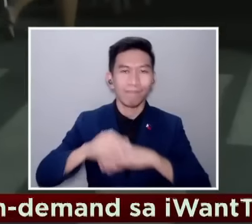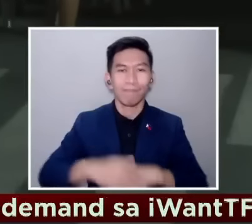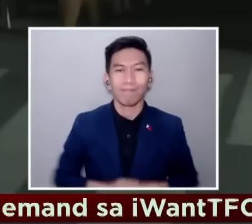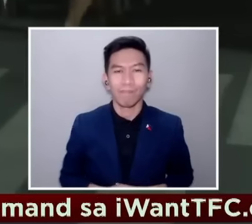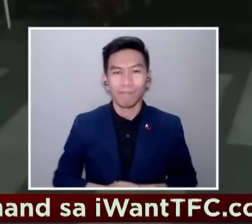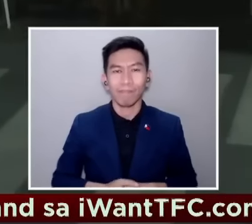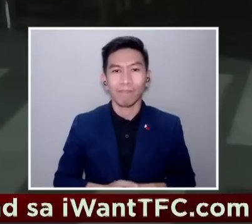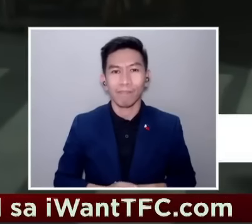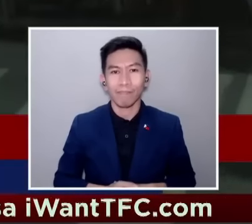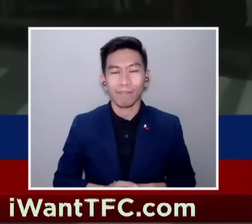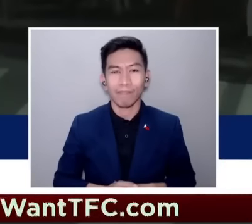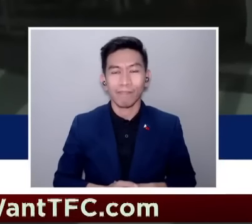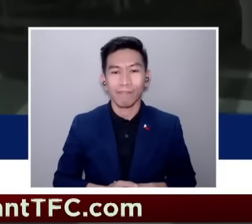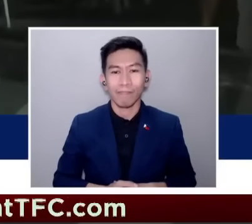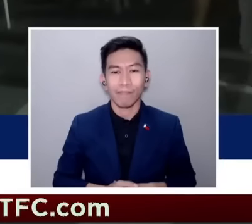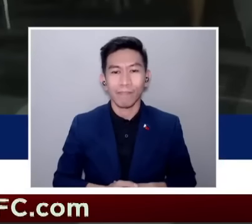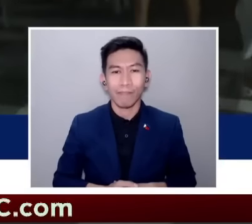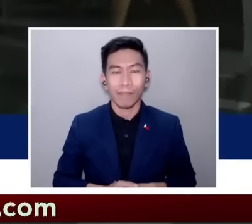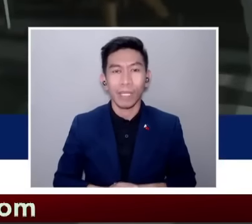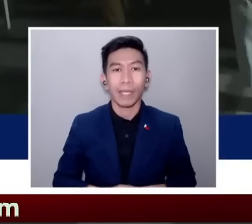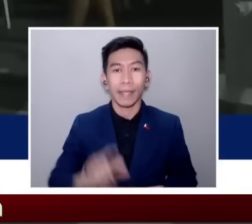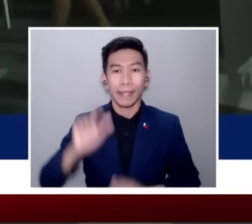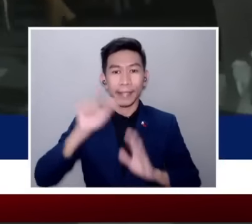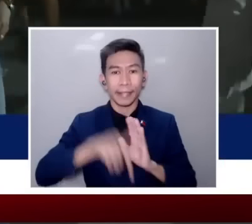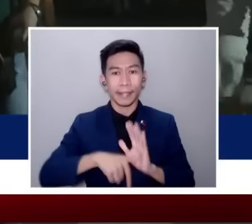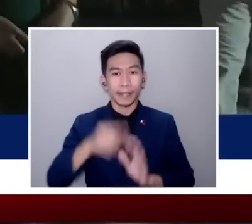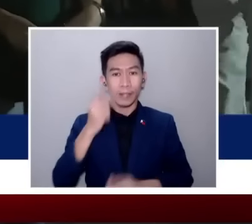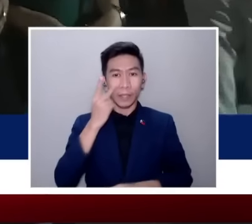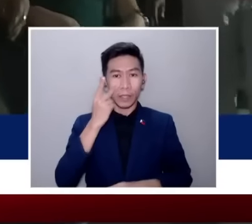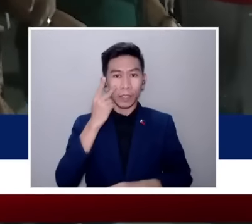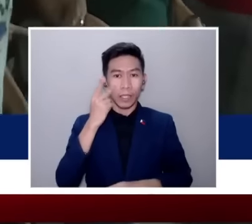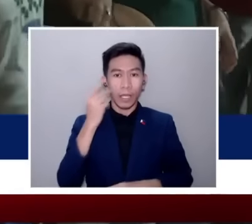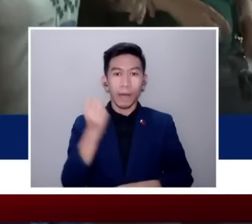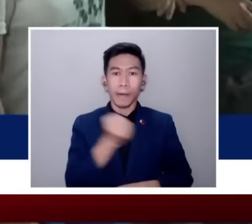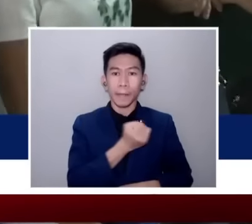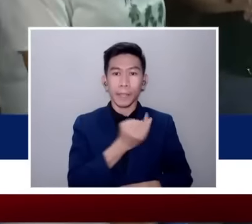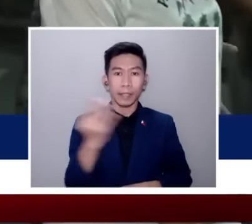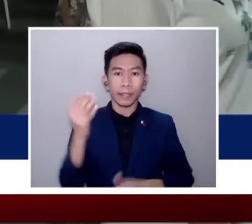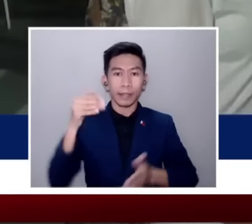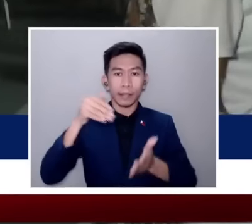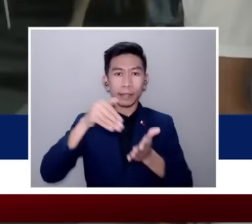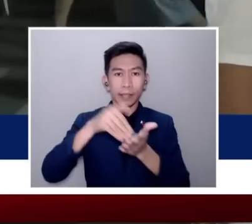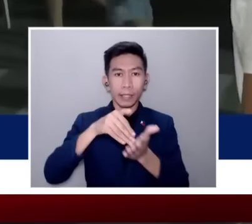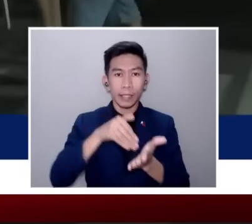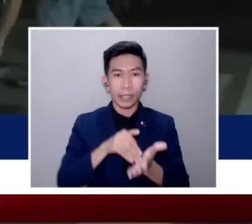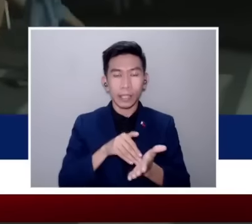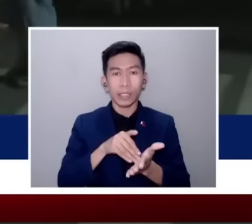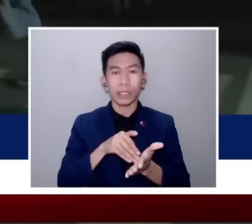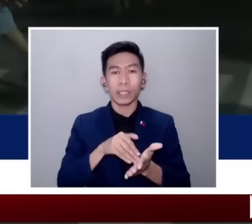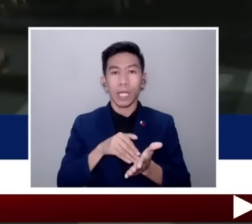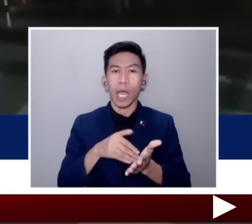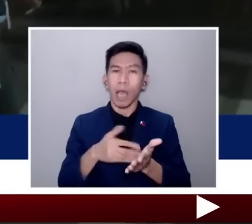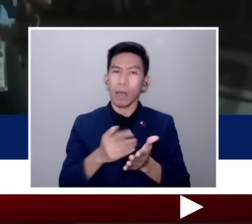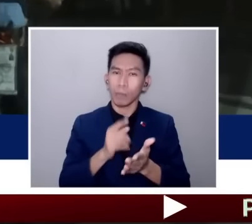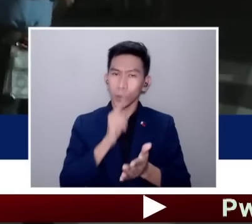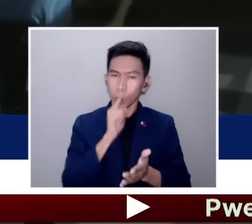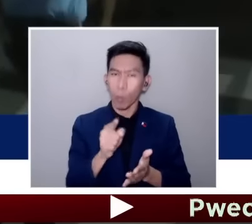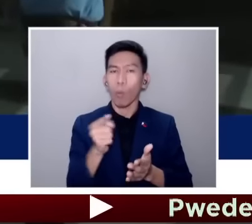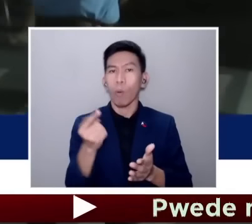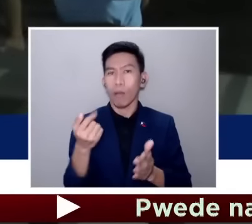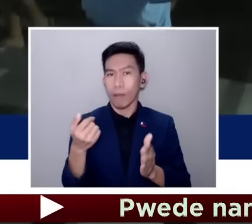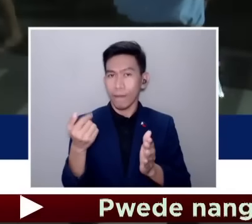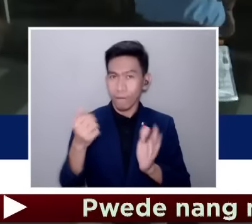Karen, malalaman mamaya kung ilang libo ang voter turnout dito sa paaralan na ito ngayong halalan. Para sa